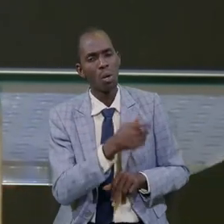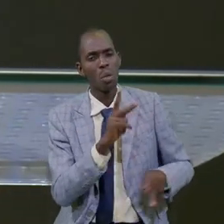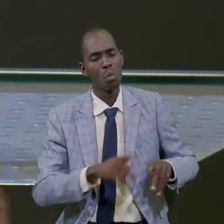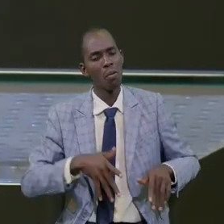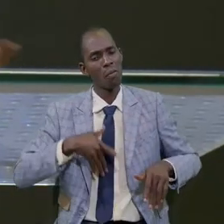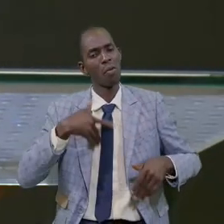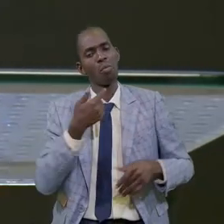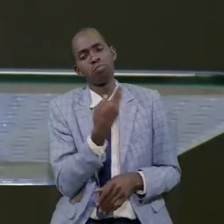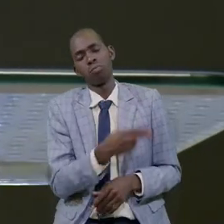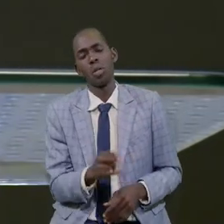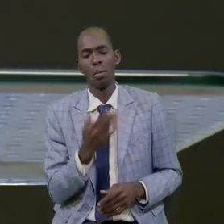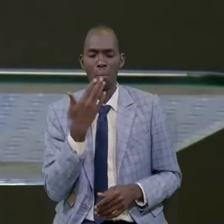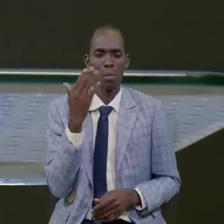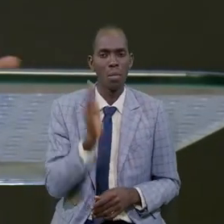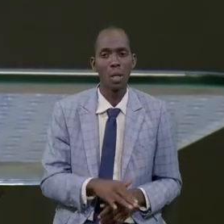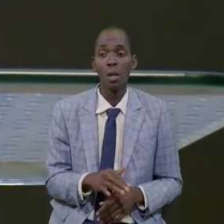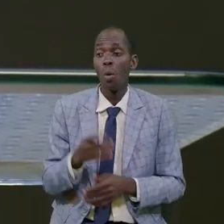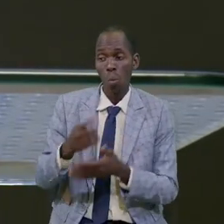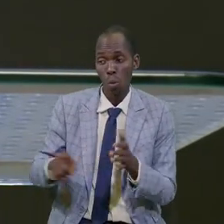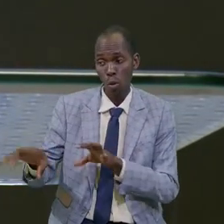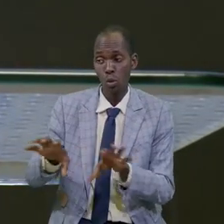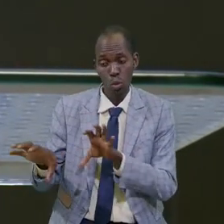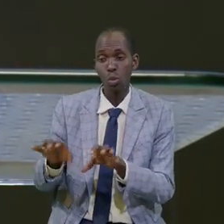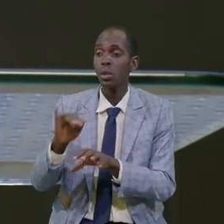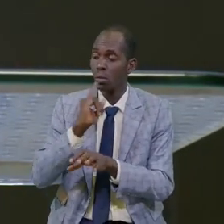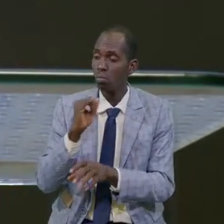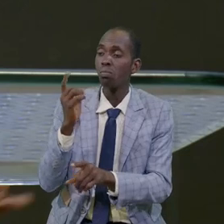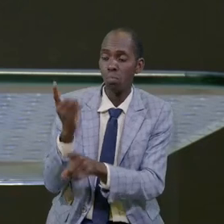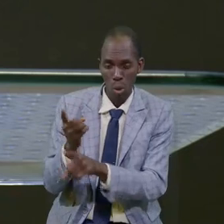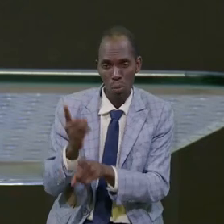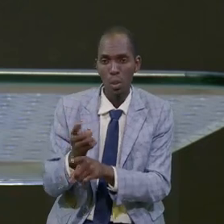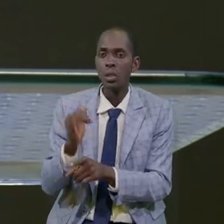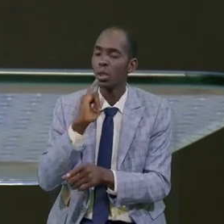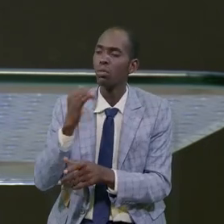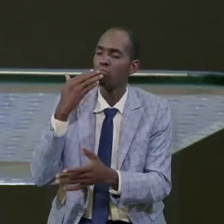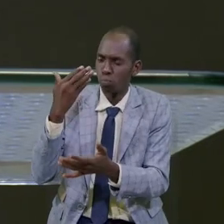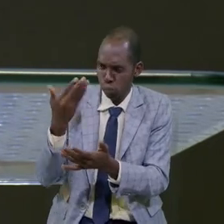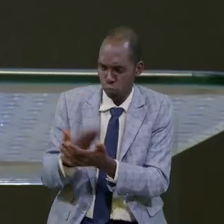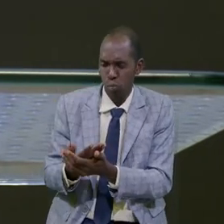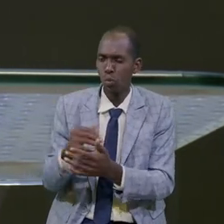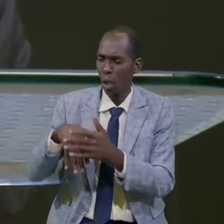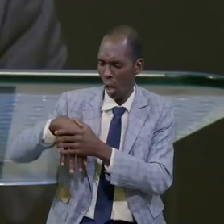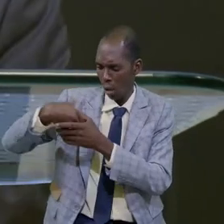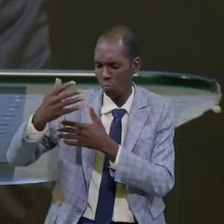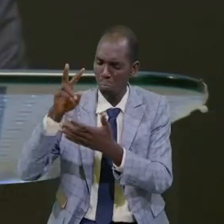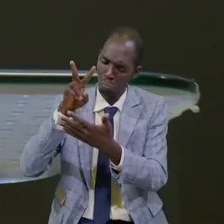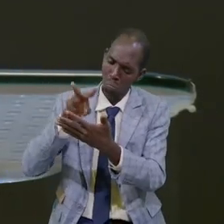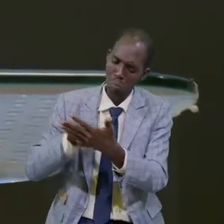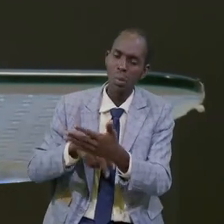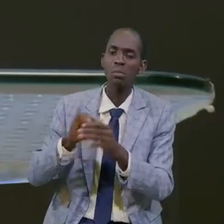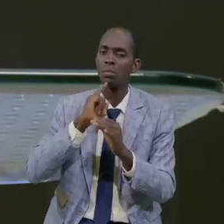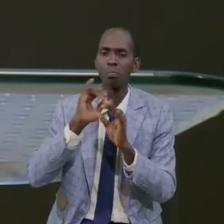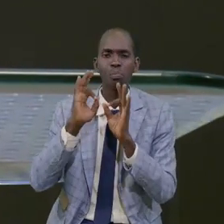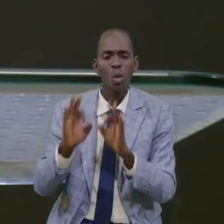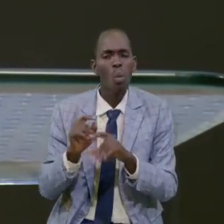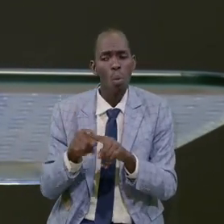Alors, ce sont des choses acceptables, nécessaires. Il n'y a rien de mauvais en cela. Mais, et vous dites que,